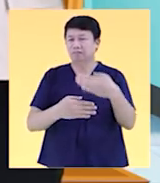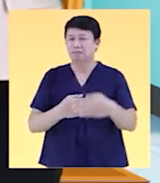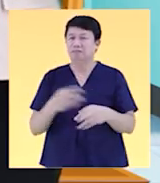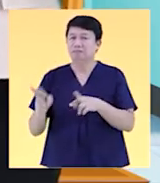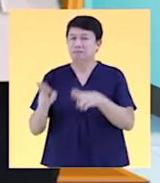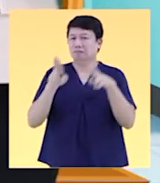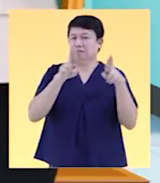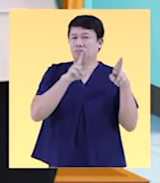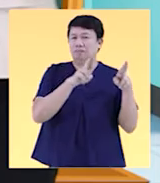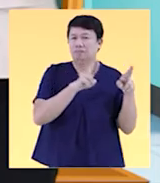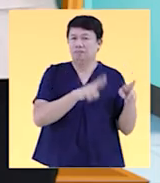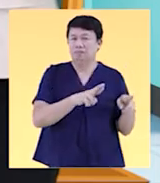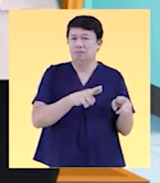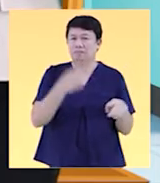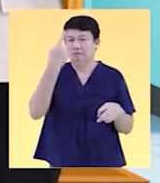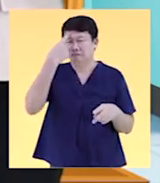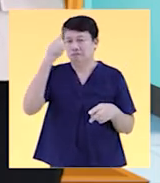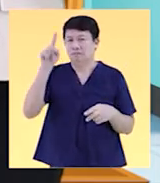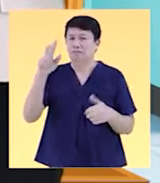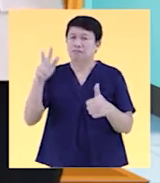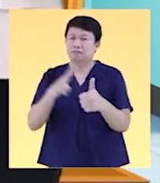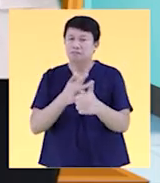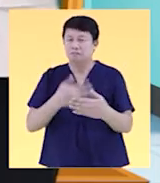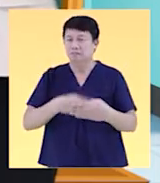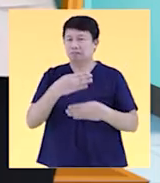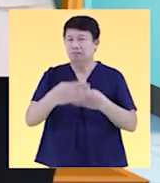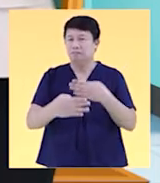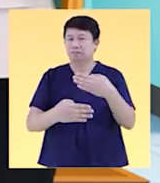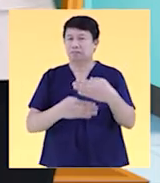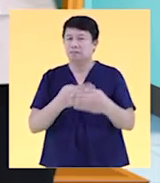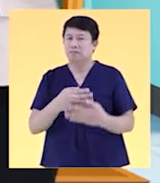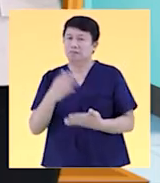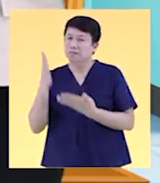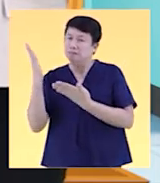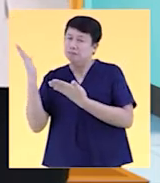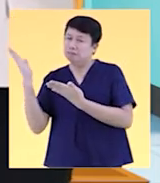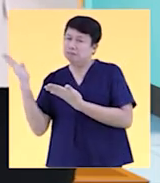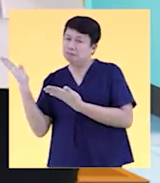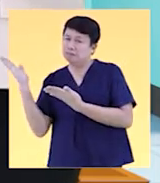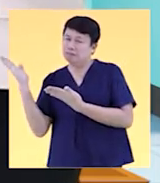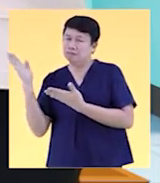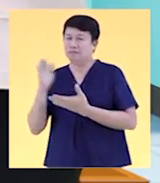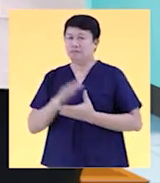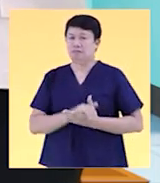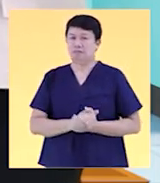hakbang. Handa na tayo para sa ikatlong hakbang. Ito ay ang